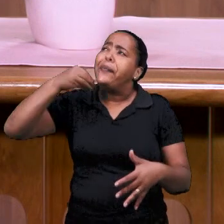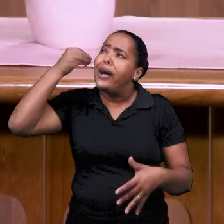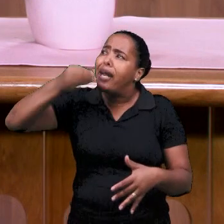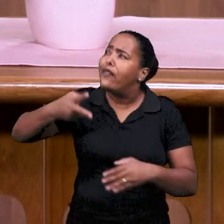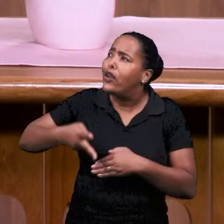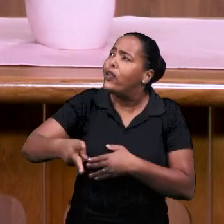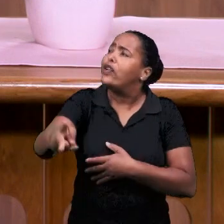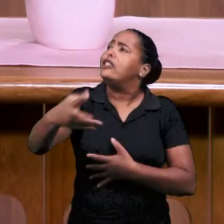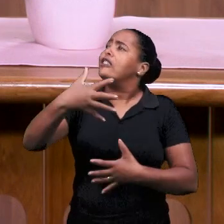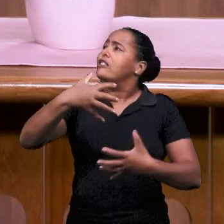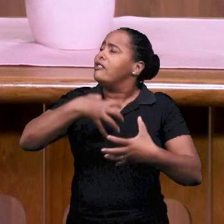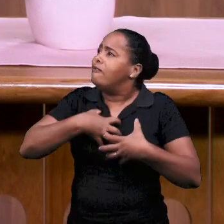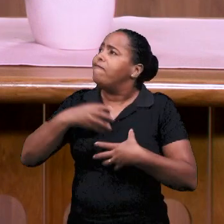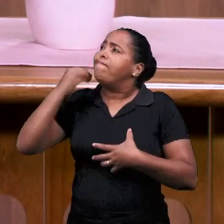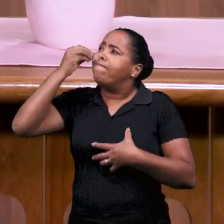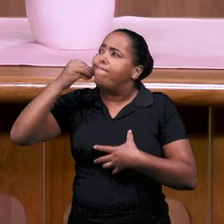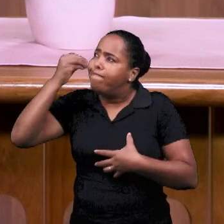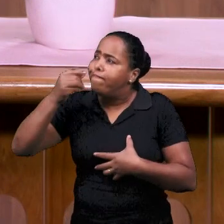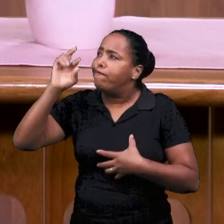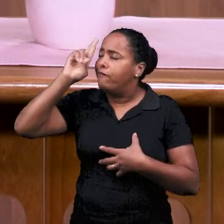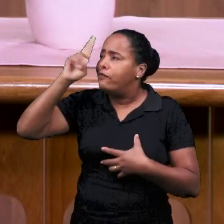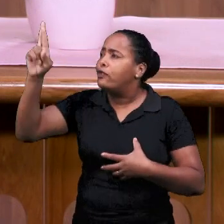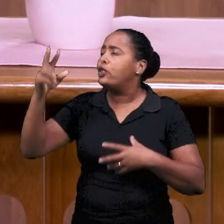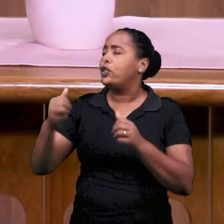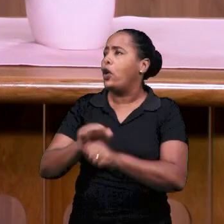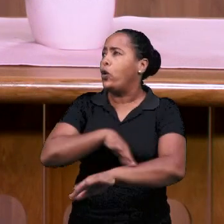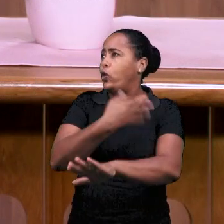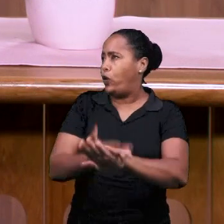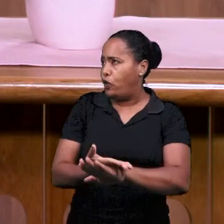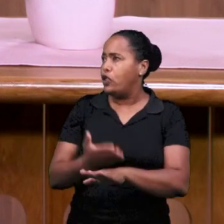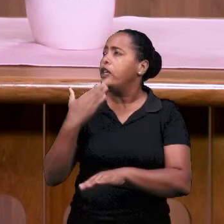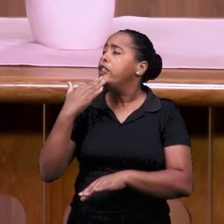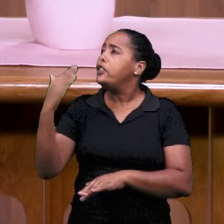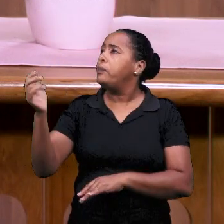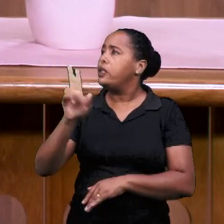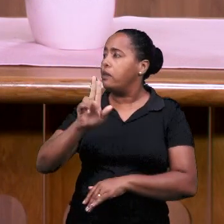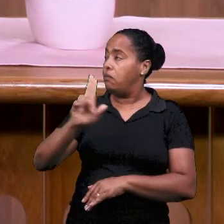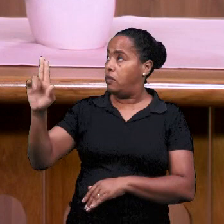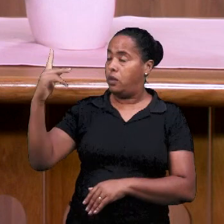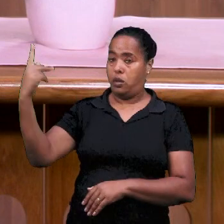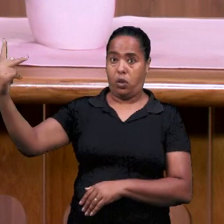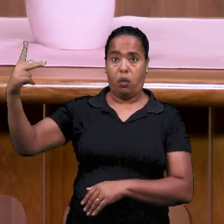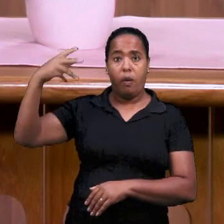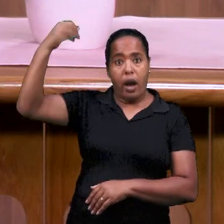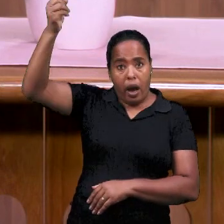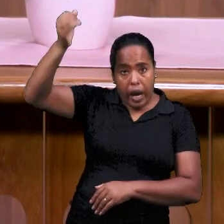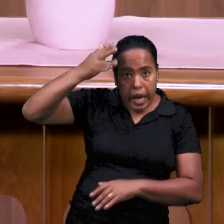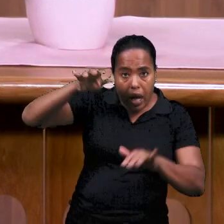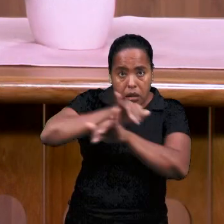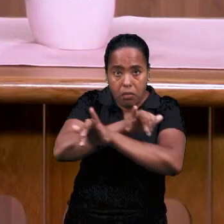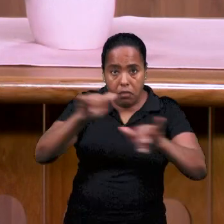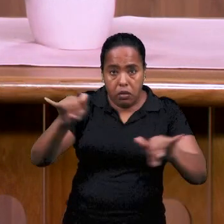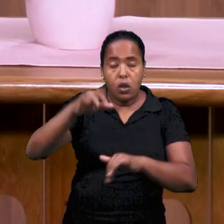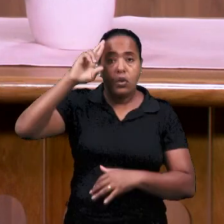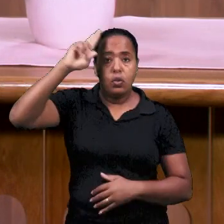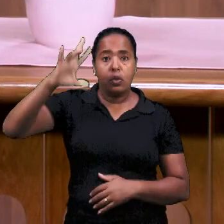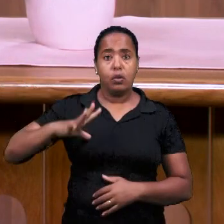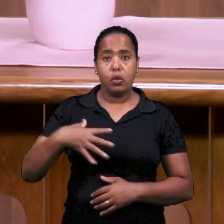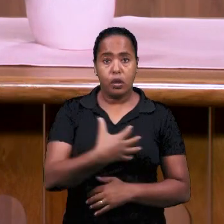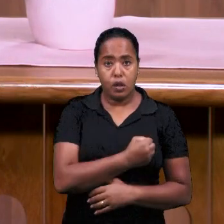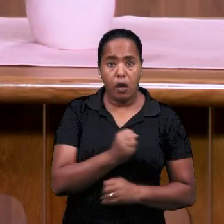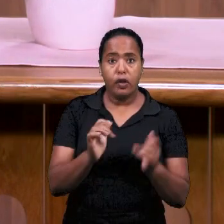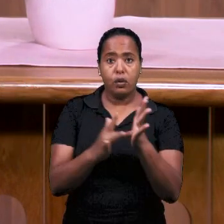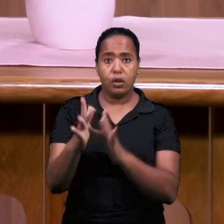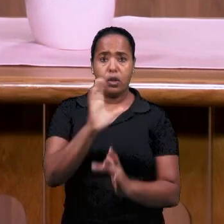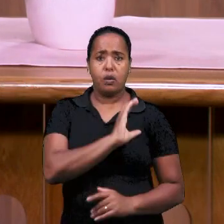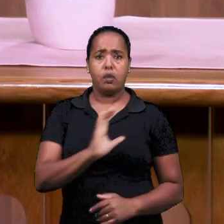merveilleuses expériences nous puissions continuer à avoir avec toi le long de cette journée. Ainsi, bénis-nous, nous demandons, dans ton nom, nous disons que la grâce merveilleuse du Seigneur et